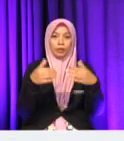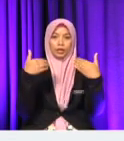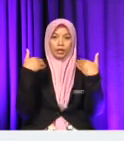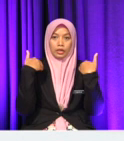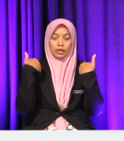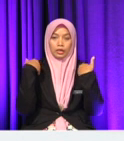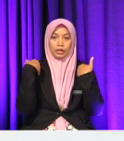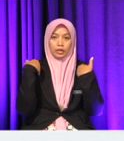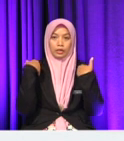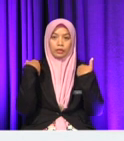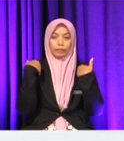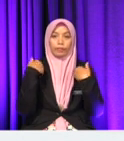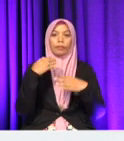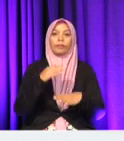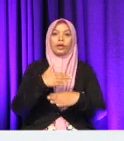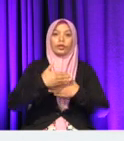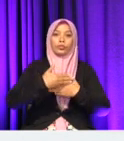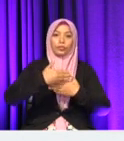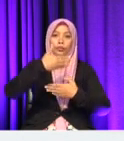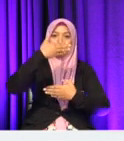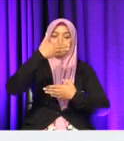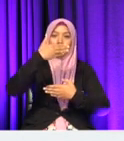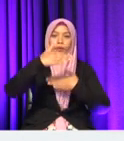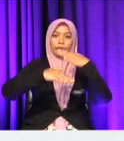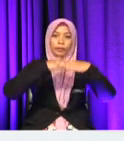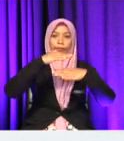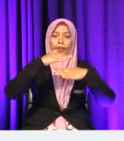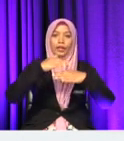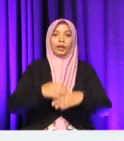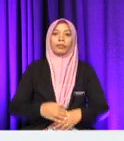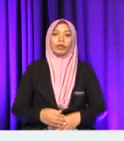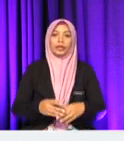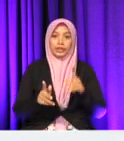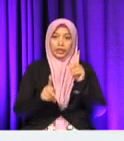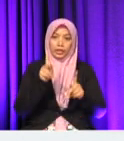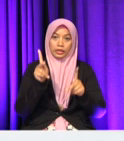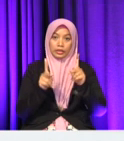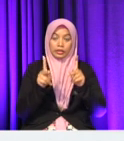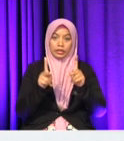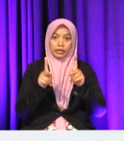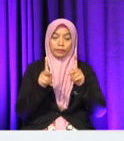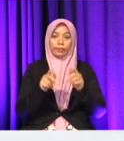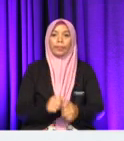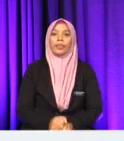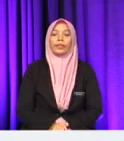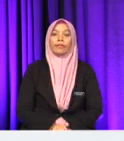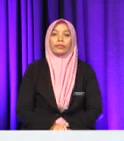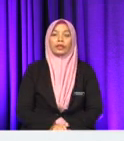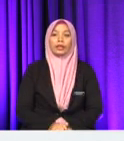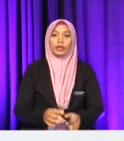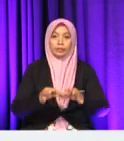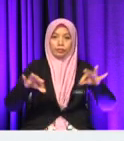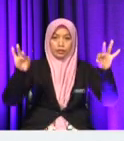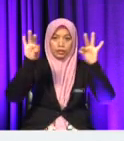pada bangunan Syarikat pada kendaraan Syarikat Oke jadi ini adalah kepentingan